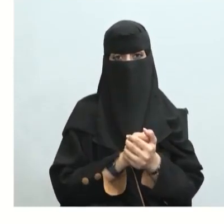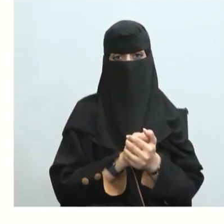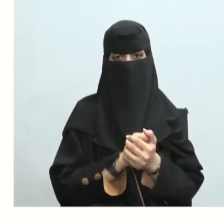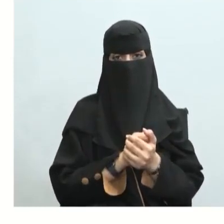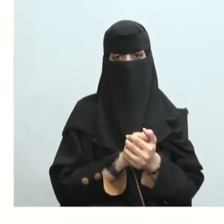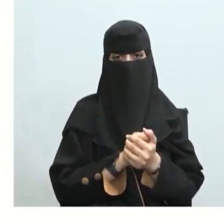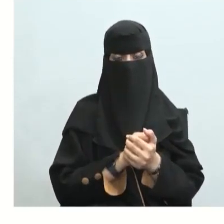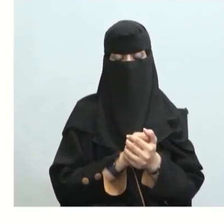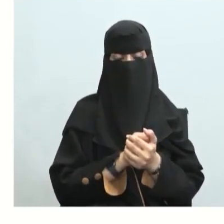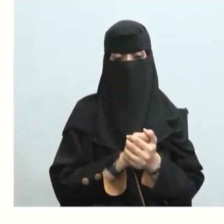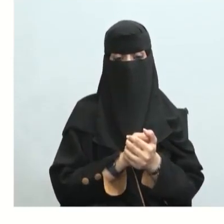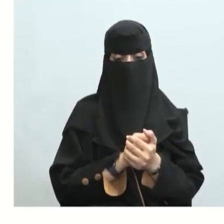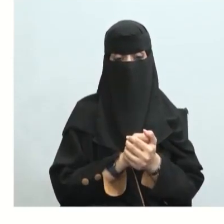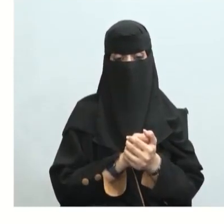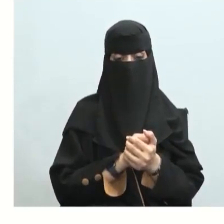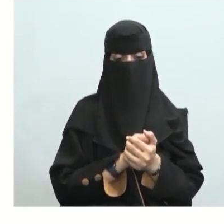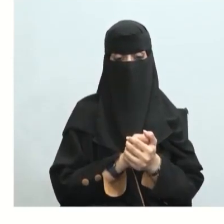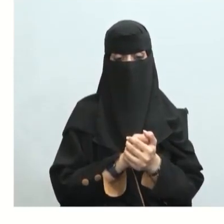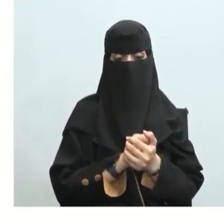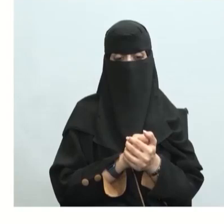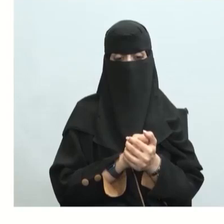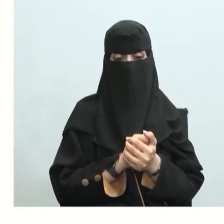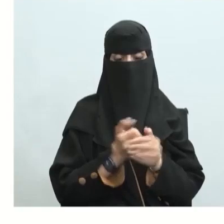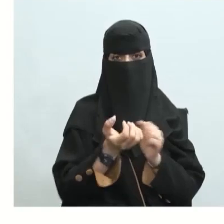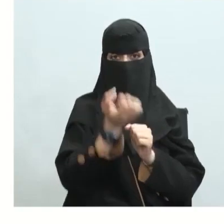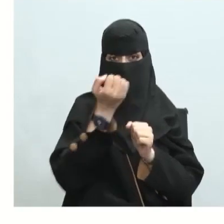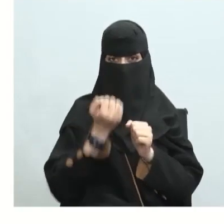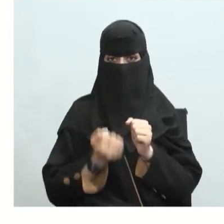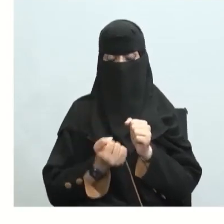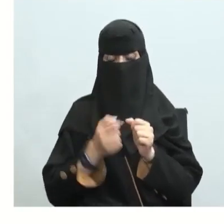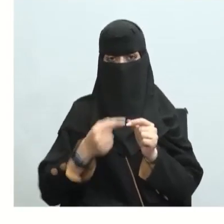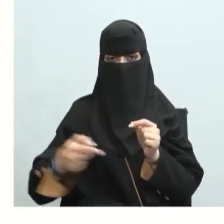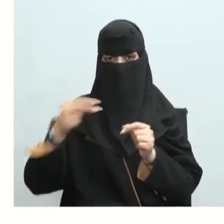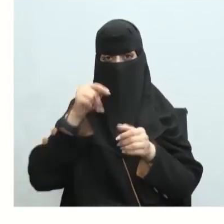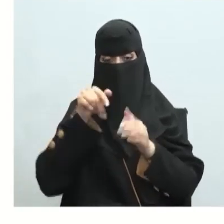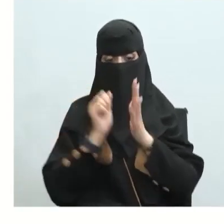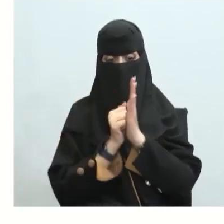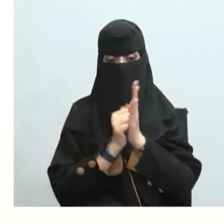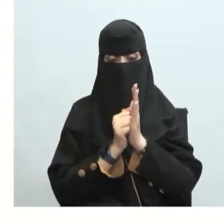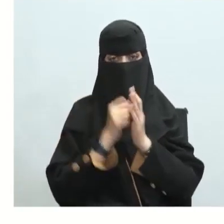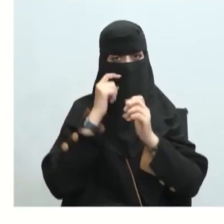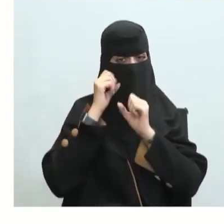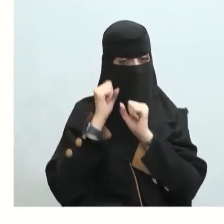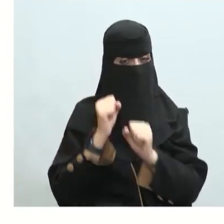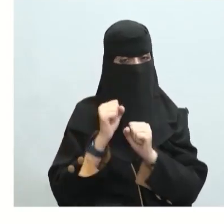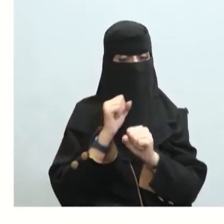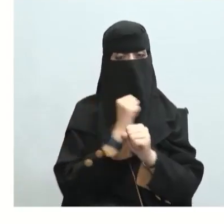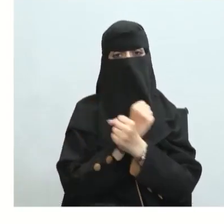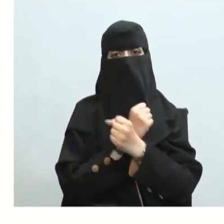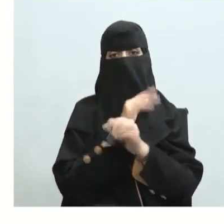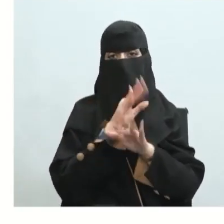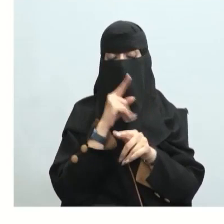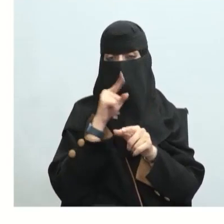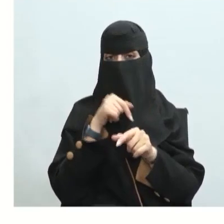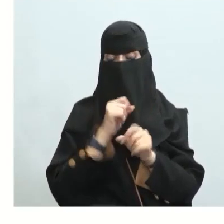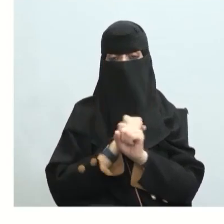الثالثه جميل هنا الصوره الثالثه فرن غاز منزلي قوي وامن هذا من العبارات